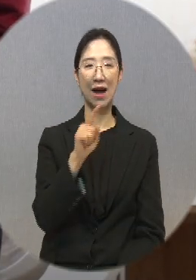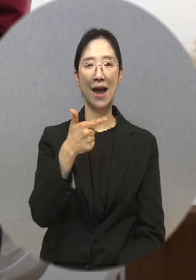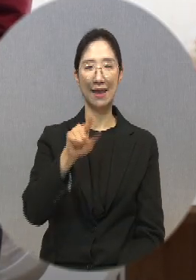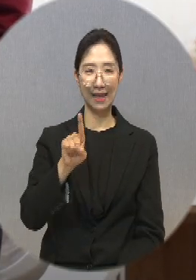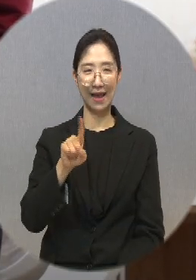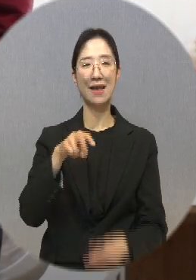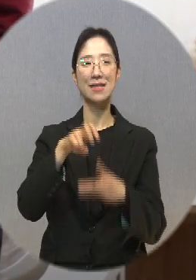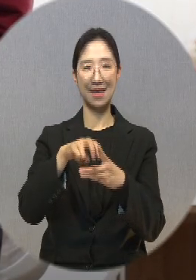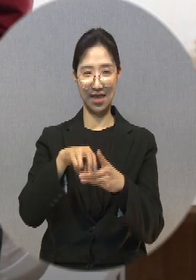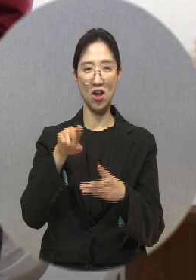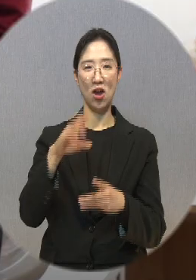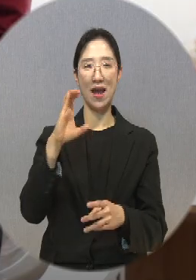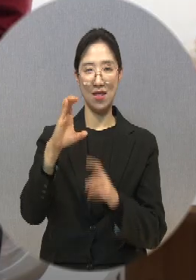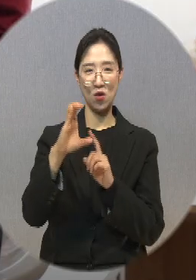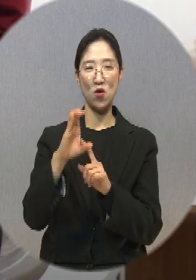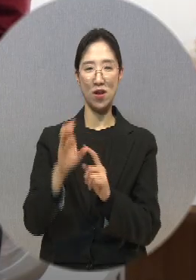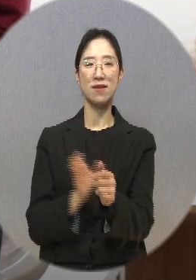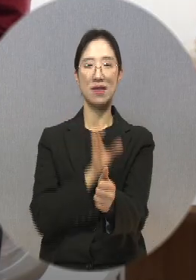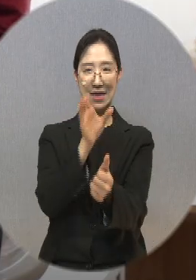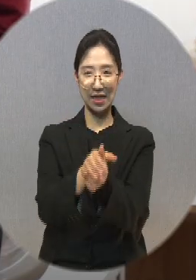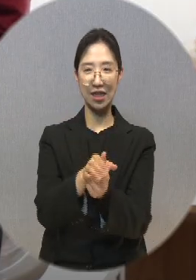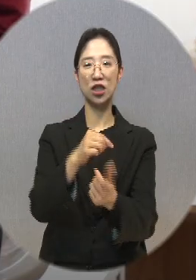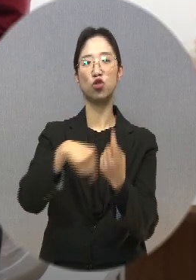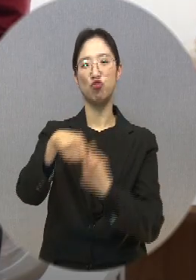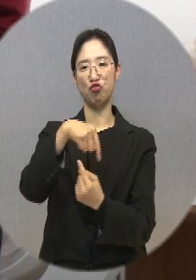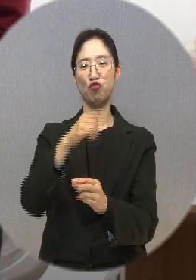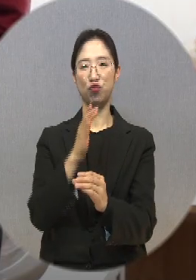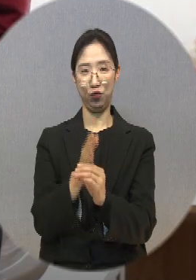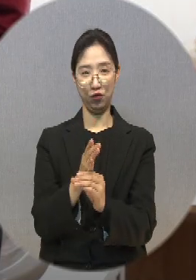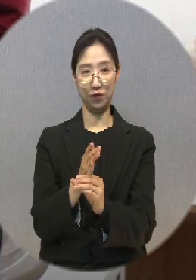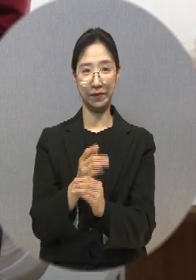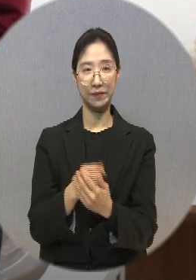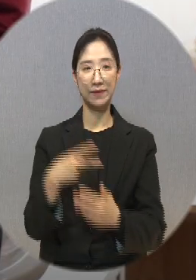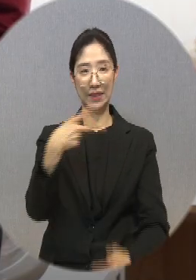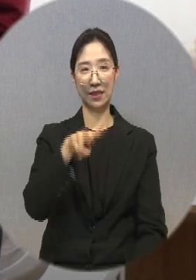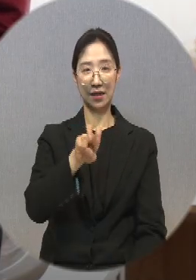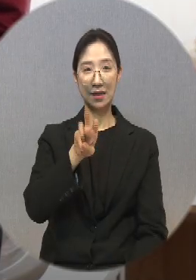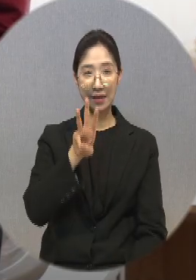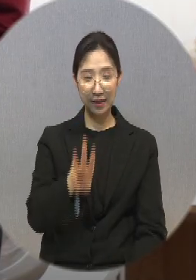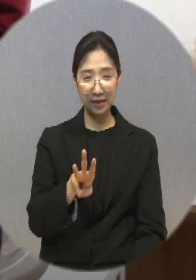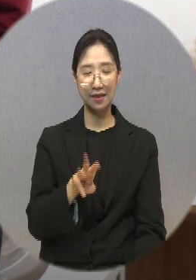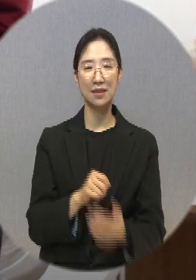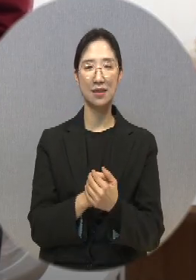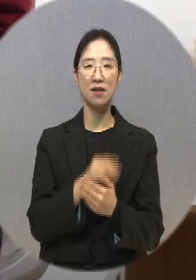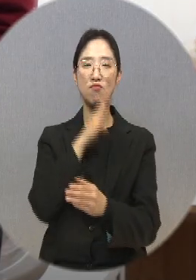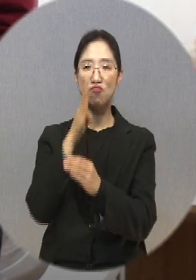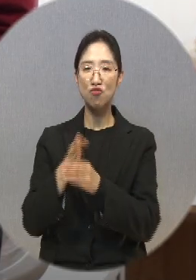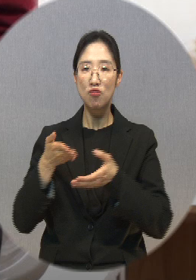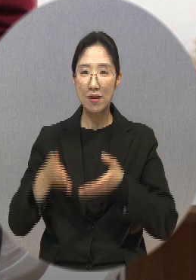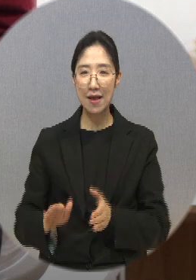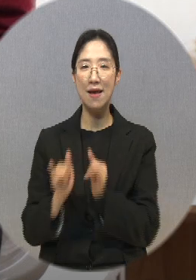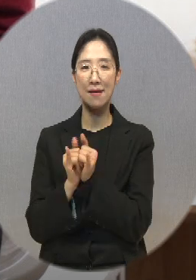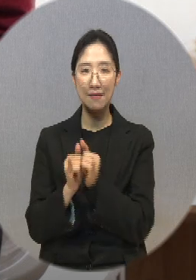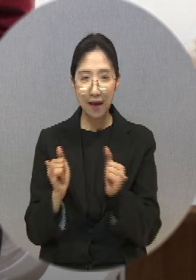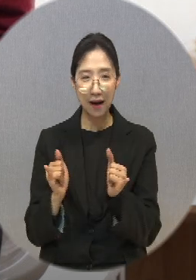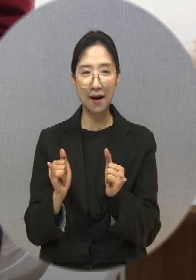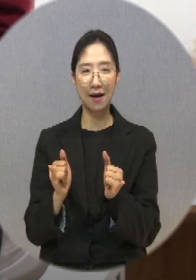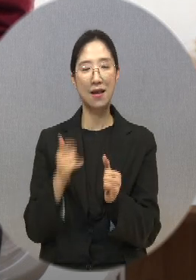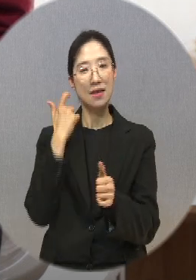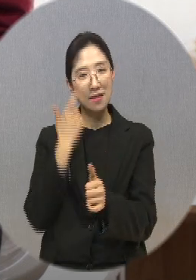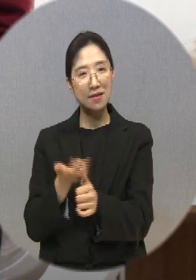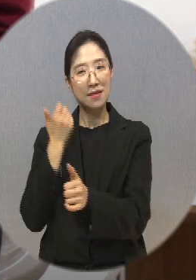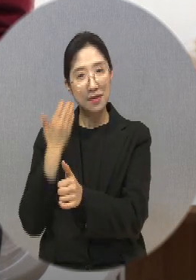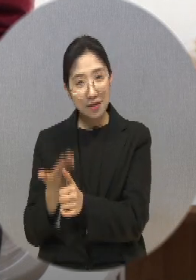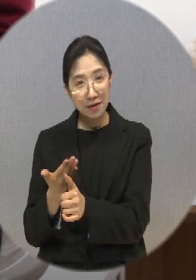하나센터가 가톨릭에서 위탁을 받아서 운영을 하고 있고 2023년도에 북향민들을 대상으로